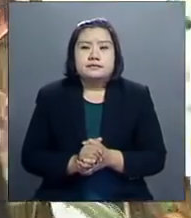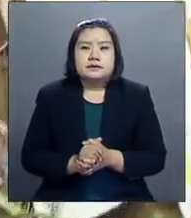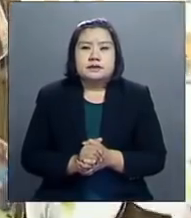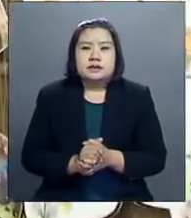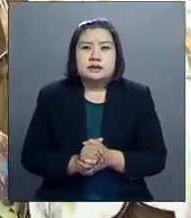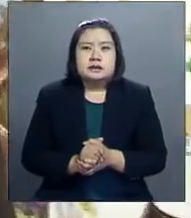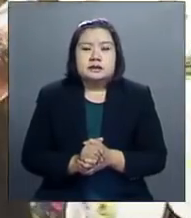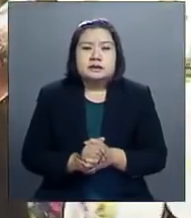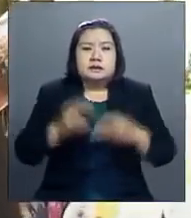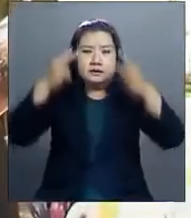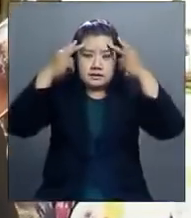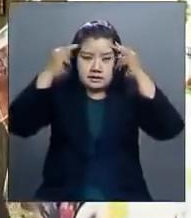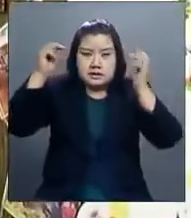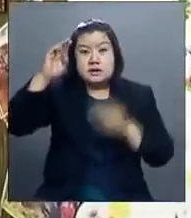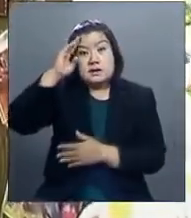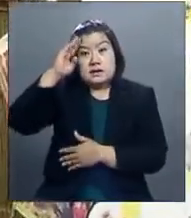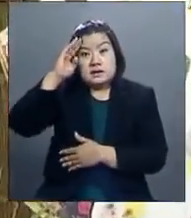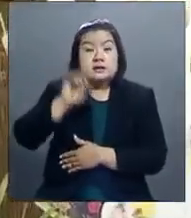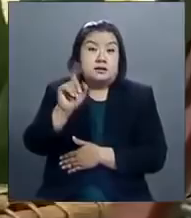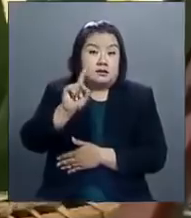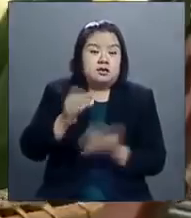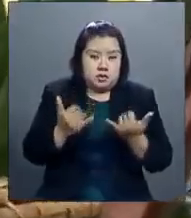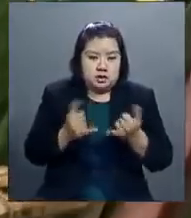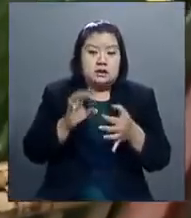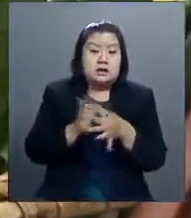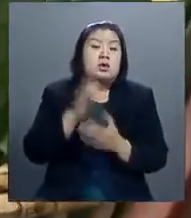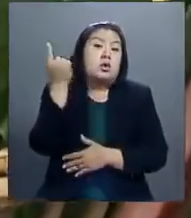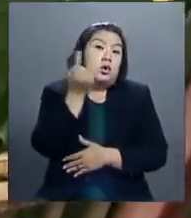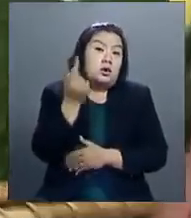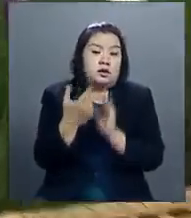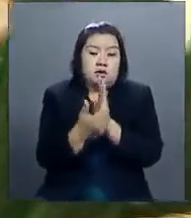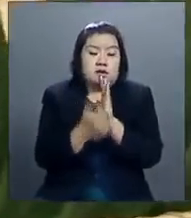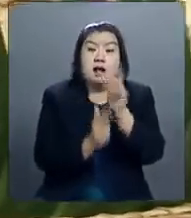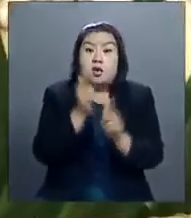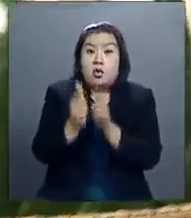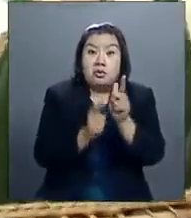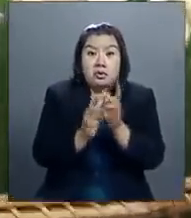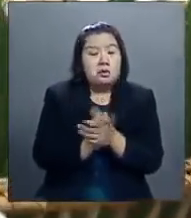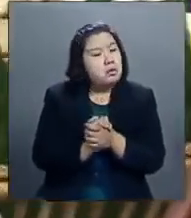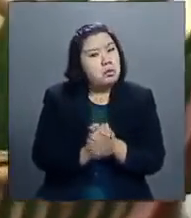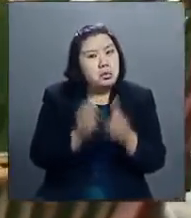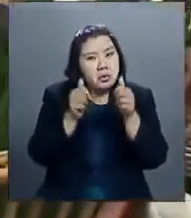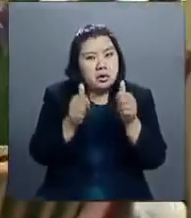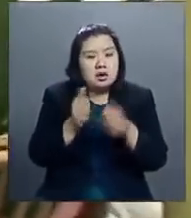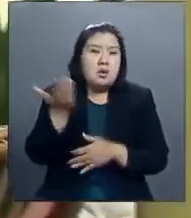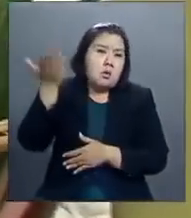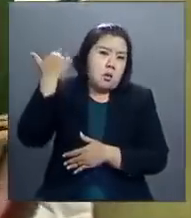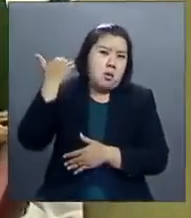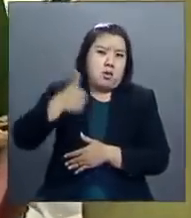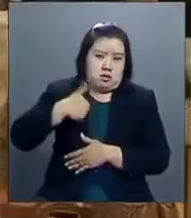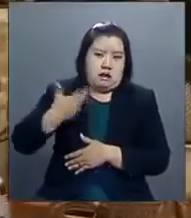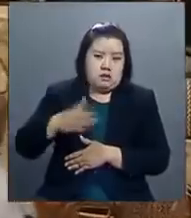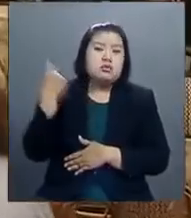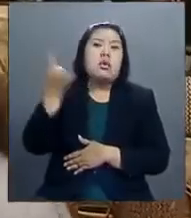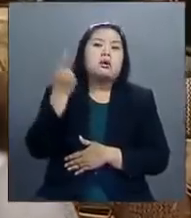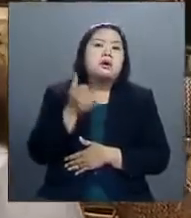นายกรัฐมนตรียังกล่าวถึงศักยภาพการท่องเที่ยวในจังหวัดเลยที่มีความโดดเด่นนะคะซึ่งส่วนตัวเคยเดินทางมาท่องเที่ยวที่นี่นะคะเพราะนาย